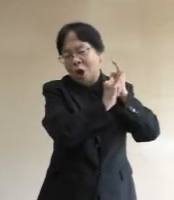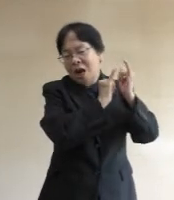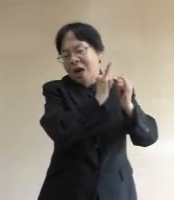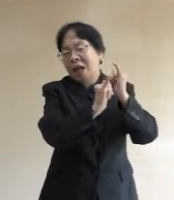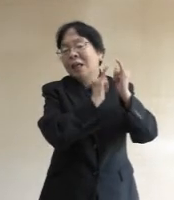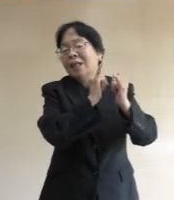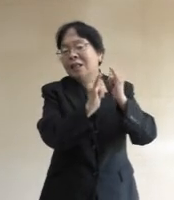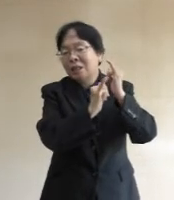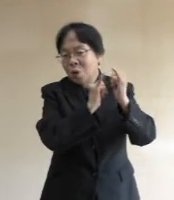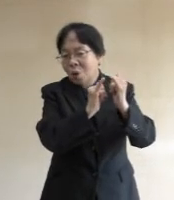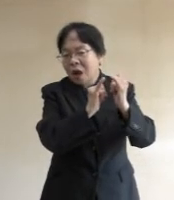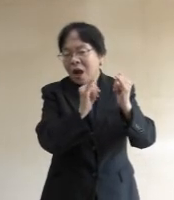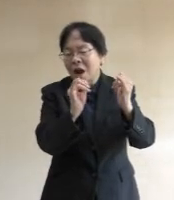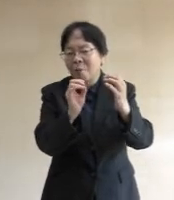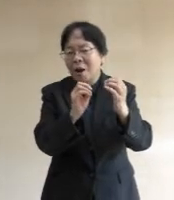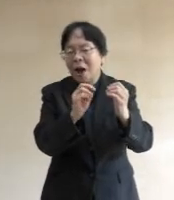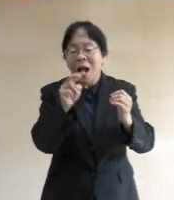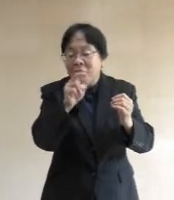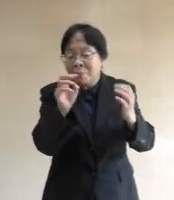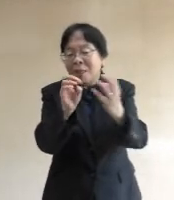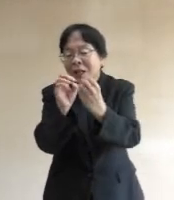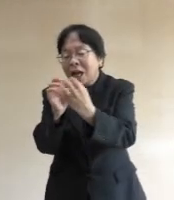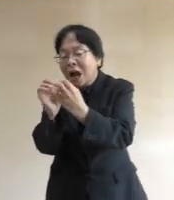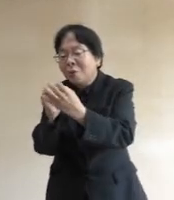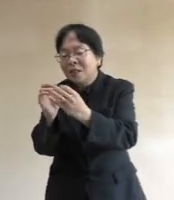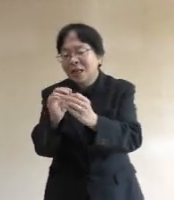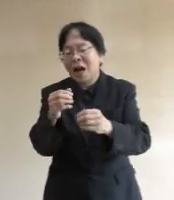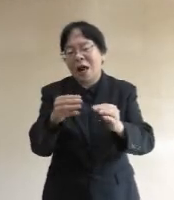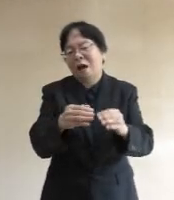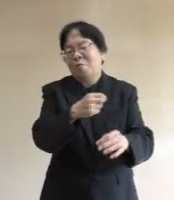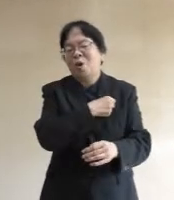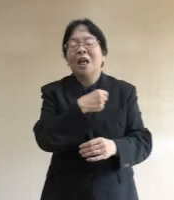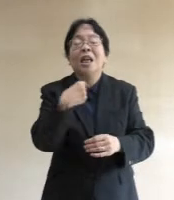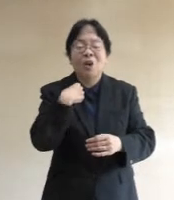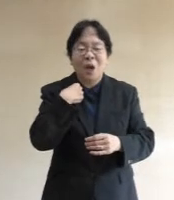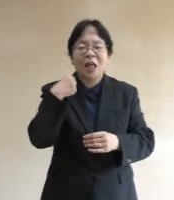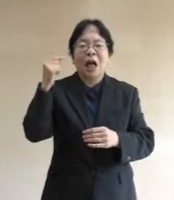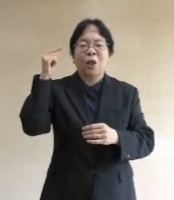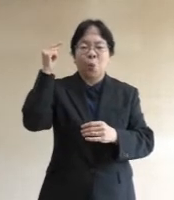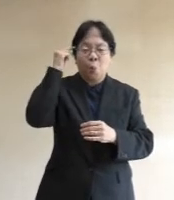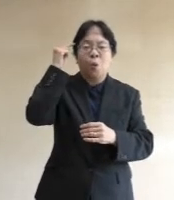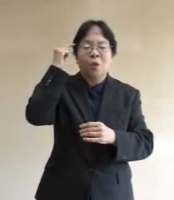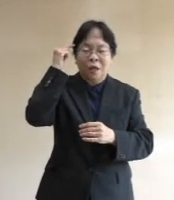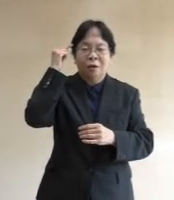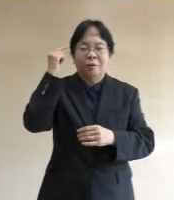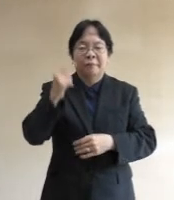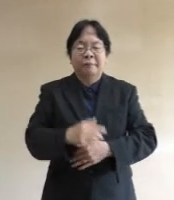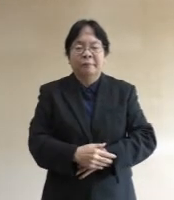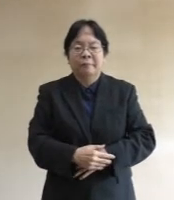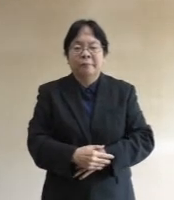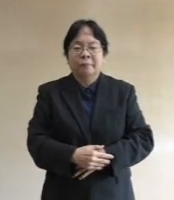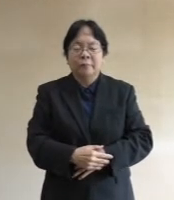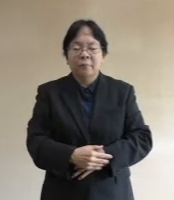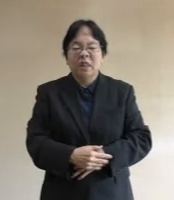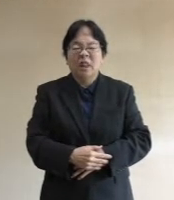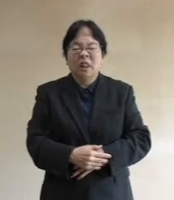川の祭りの歴史とか、まあ、そういうのもいろいろこう会話しながらできるかなということと、あと